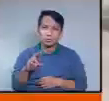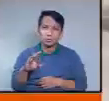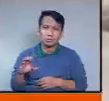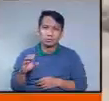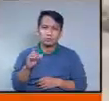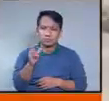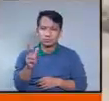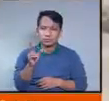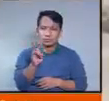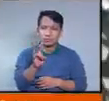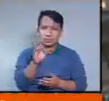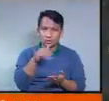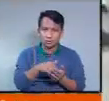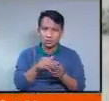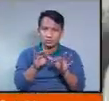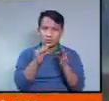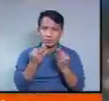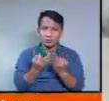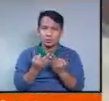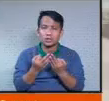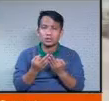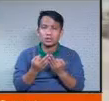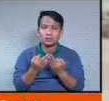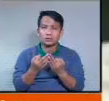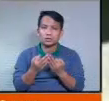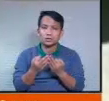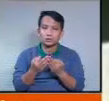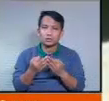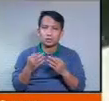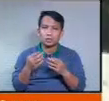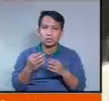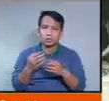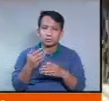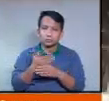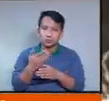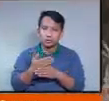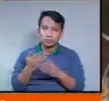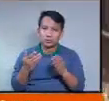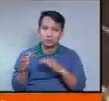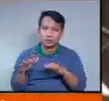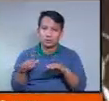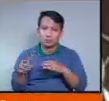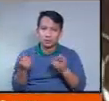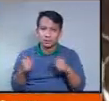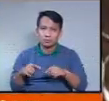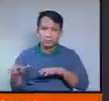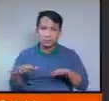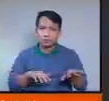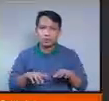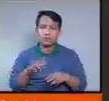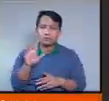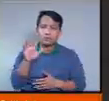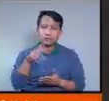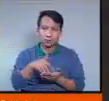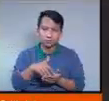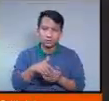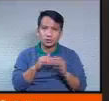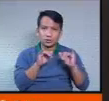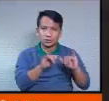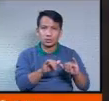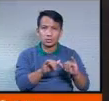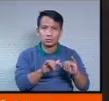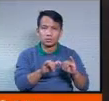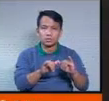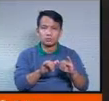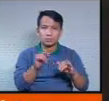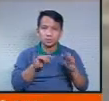higit 37,000 na pamilya ang apektado sa nangyaring pagyanig. Halos 5,000 pamilya naman ang pansamantalang naninirahan sa